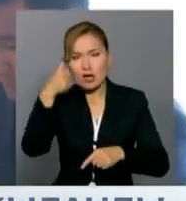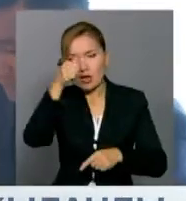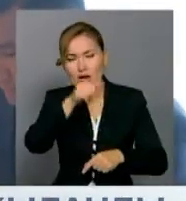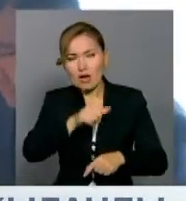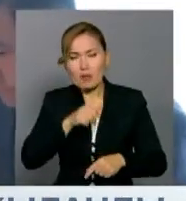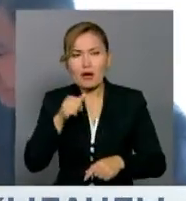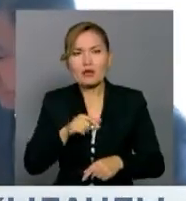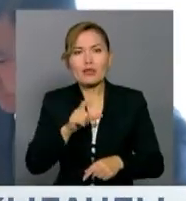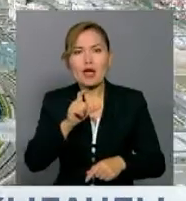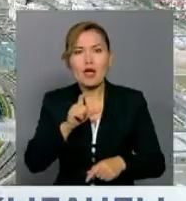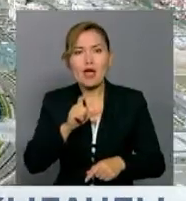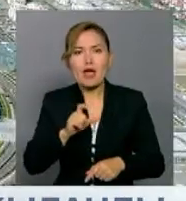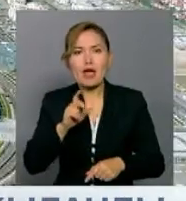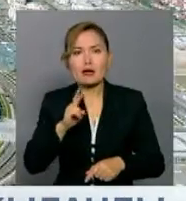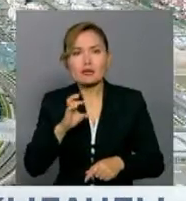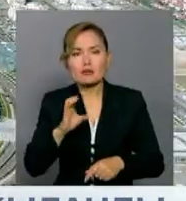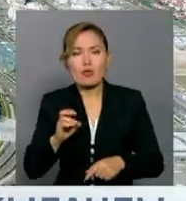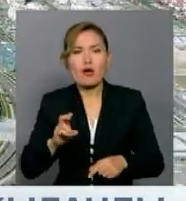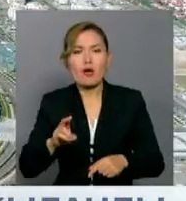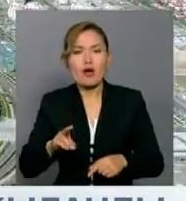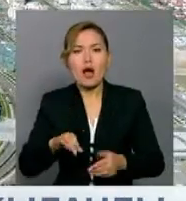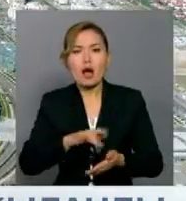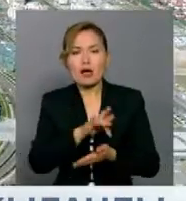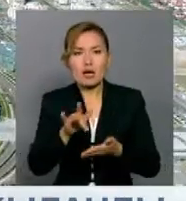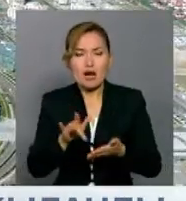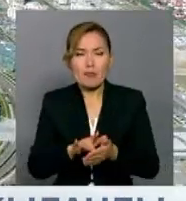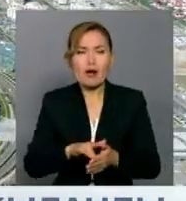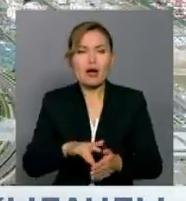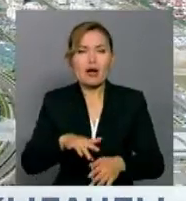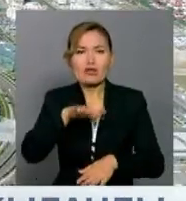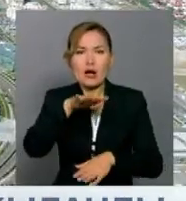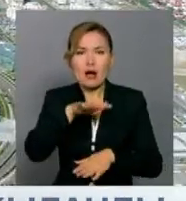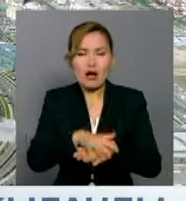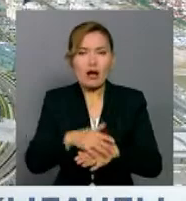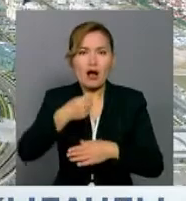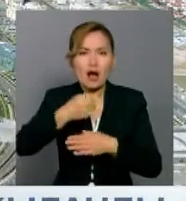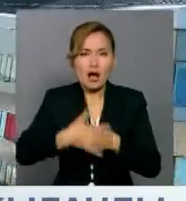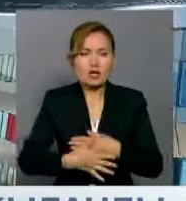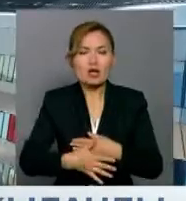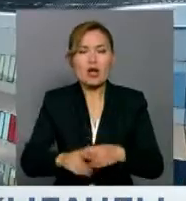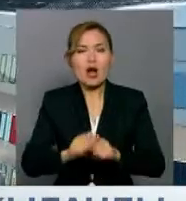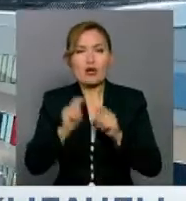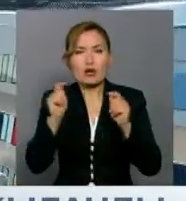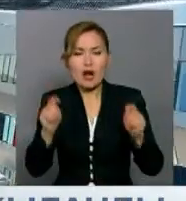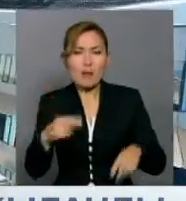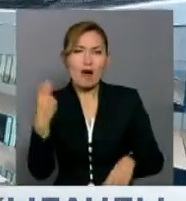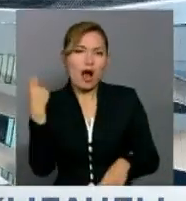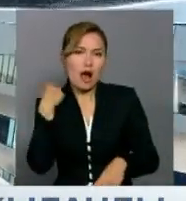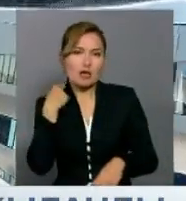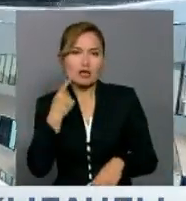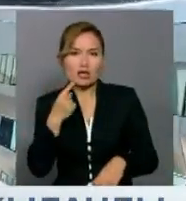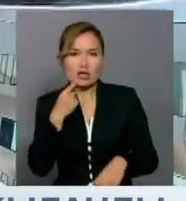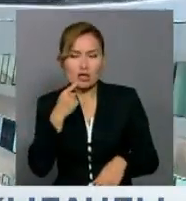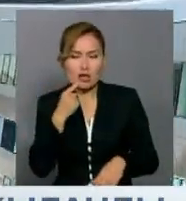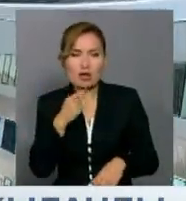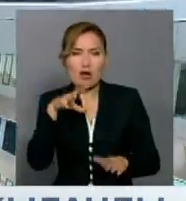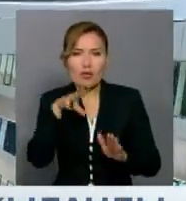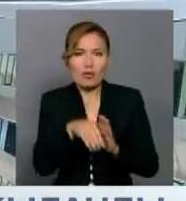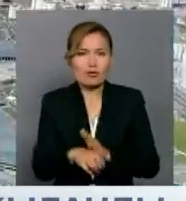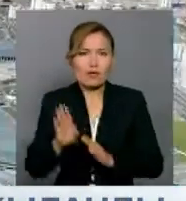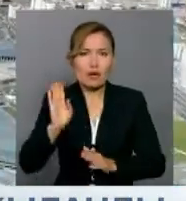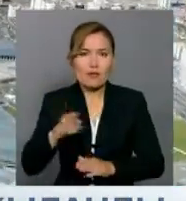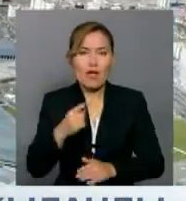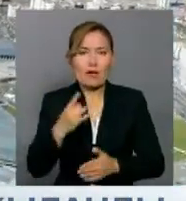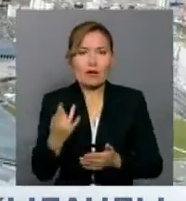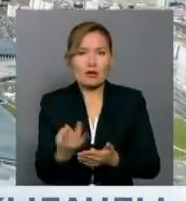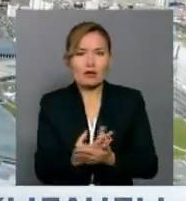негізінде құрылатын Астана халықаралық қаржы орталығы мен арбитраждық соттың ресми тілі ағылшын тілі болмақ. Осылайша Орталық Азия аумағында